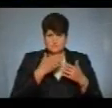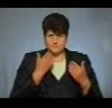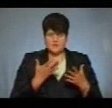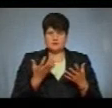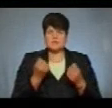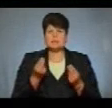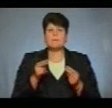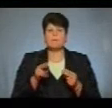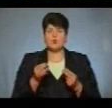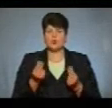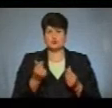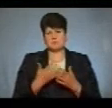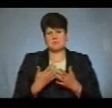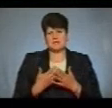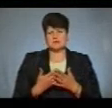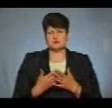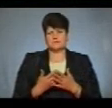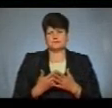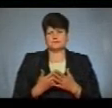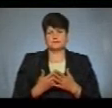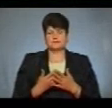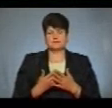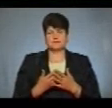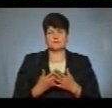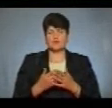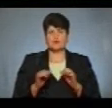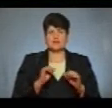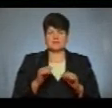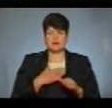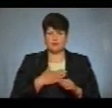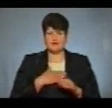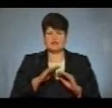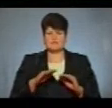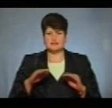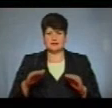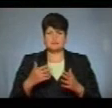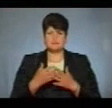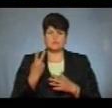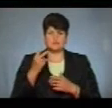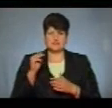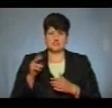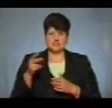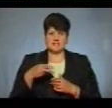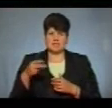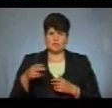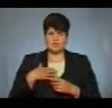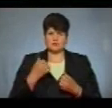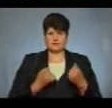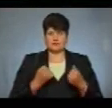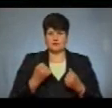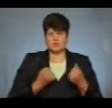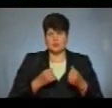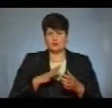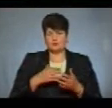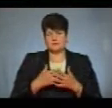по грошах, то приблизно у керівника, як в мене, і в дітей коло 2000 євро. Також у нашого шофера було десь